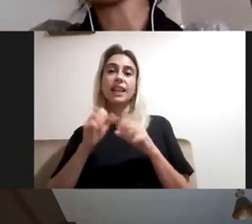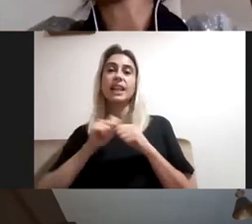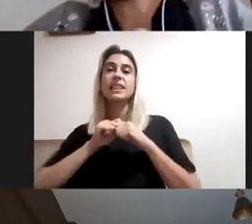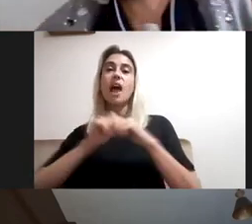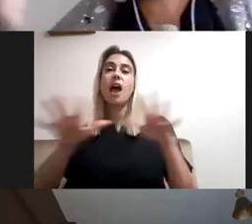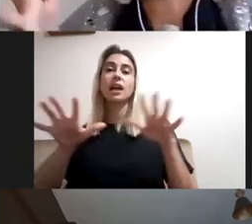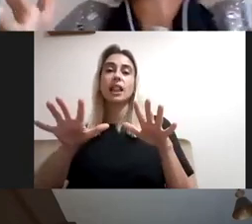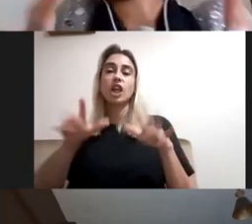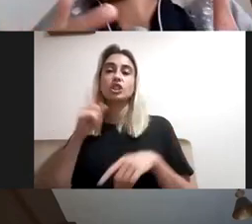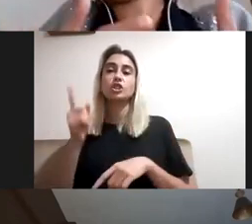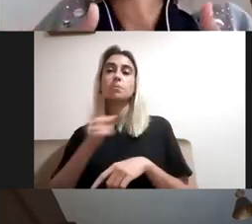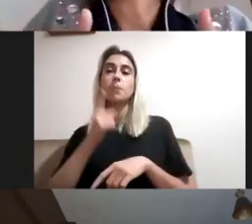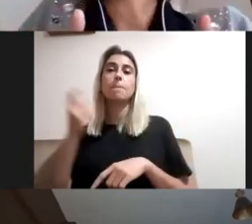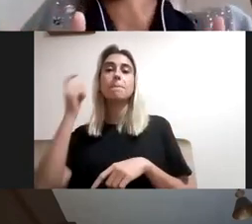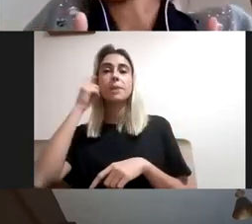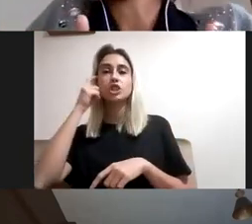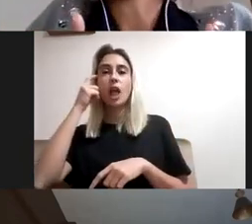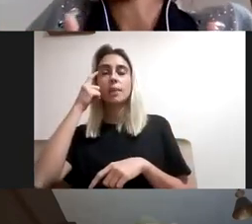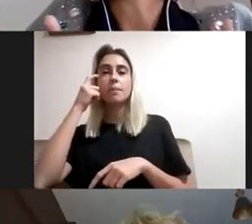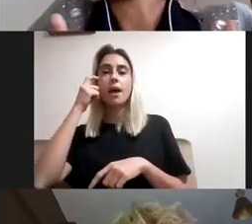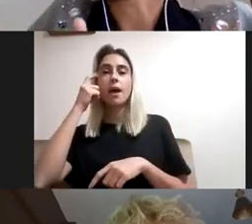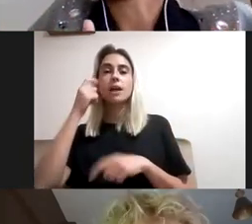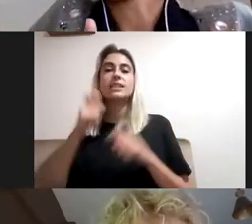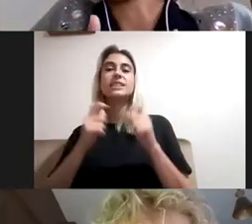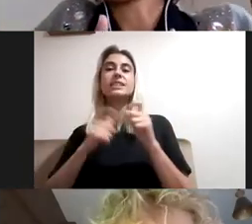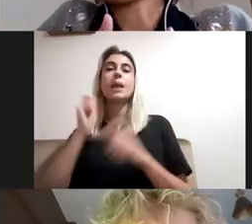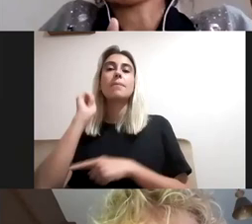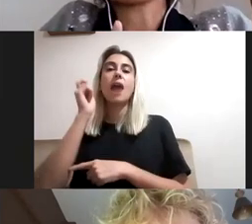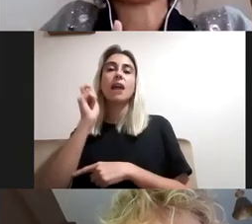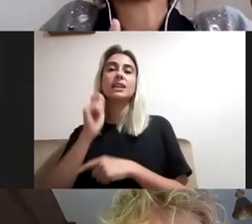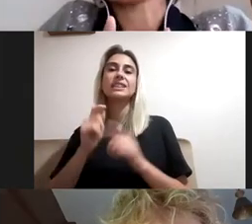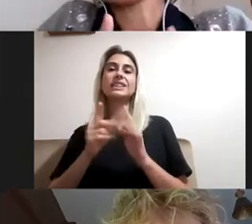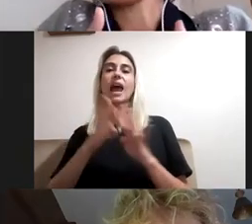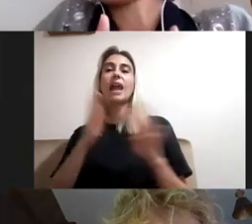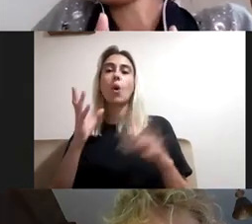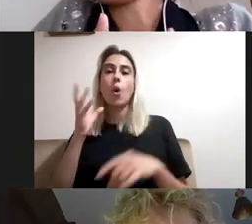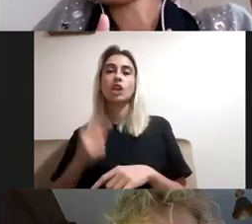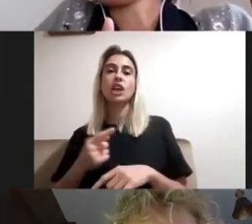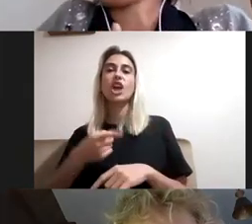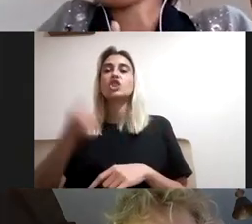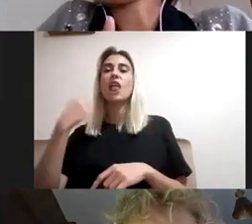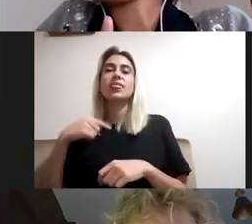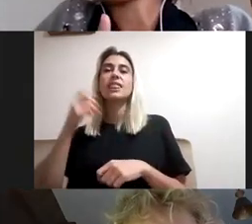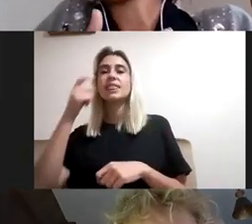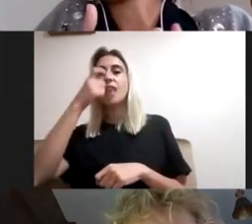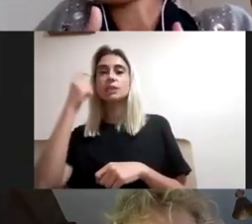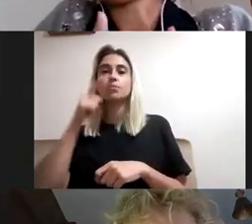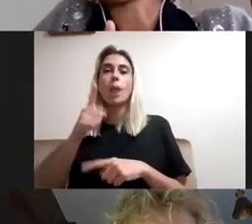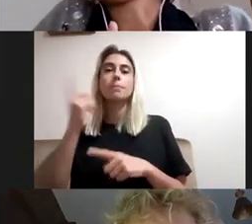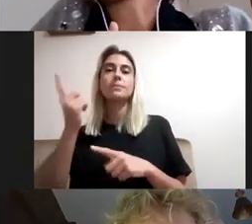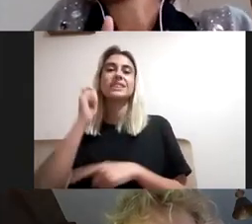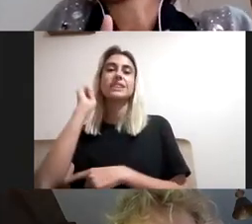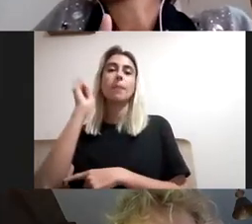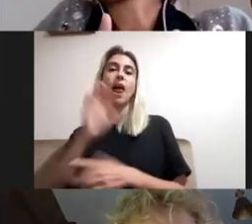yaygınlaştırıcı bir bilinçlendirme seminerler serisi oluşturacaklar. Hatta geçen yaz bir böyle bir seminer yine